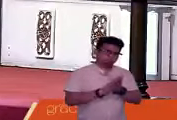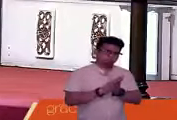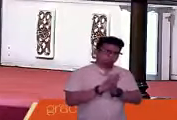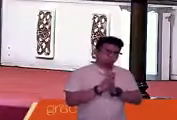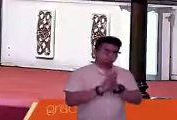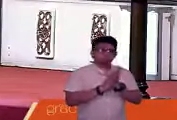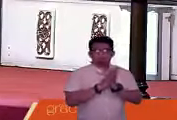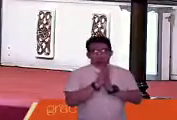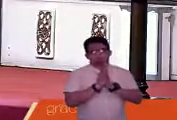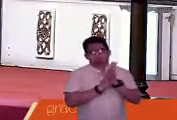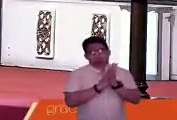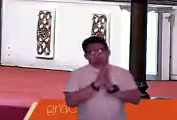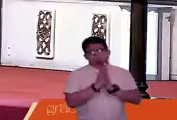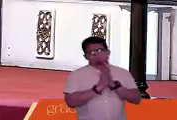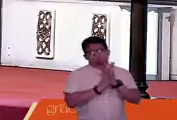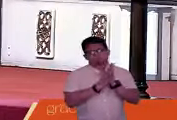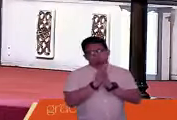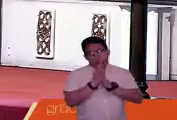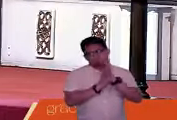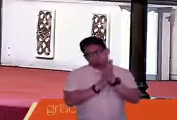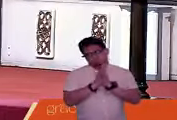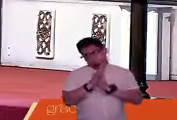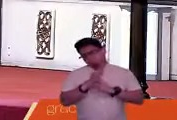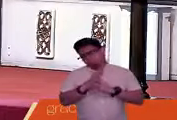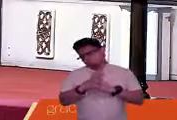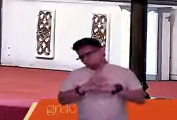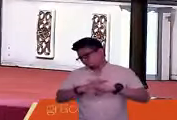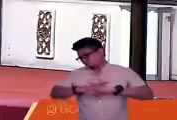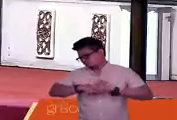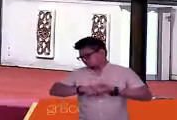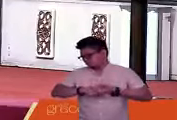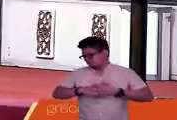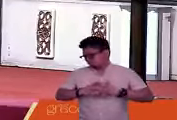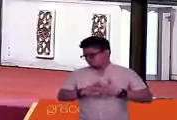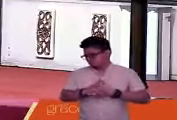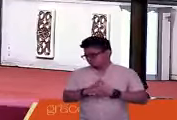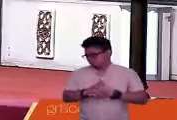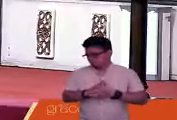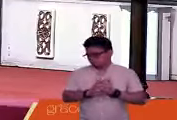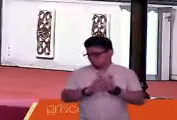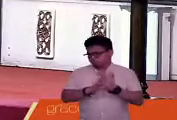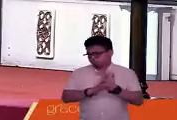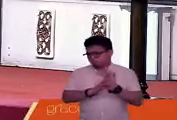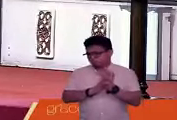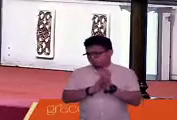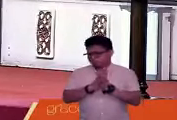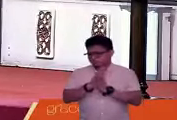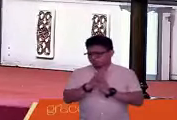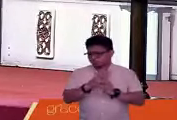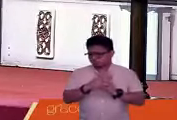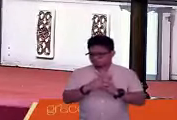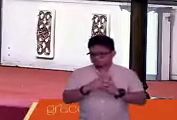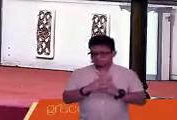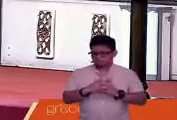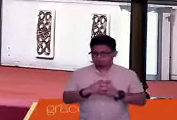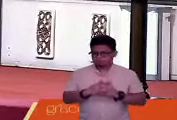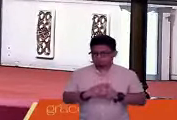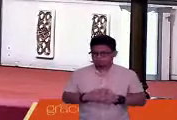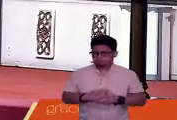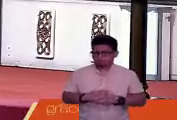delivered Him as for us, how shall He not with Him also freely give us all things? Mga kaigsunan,